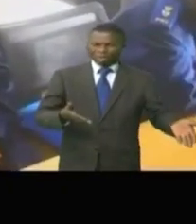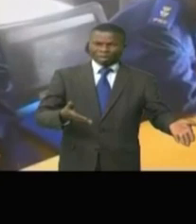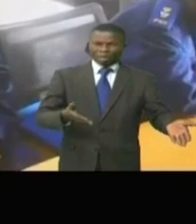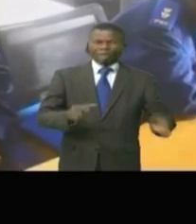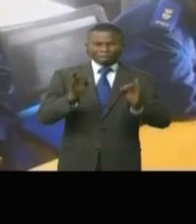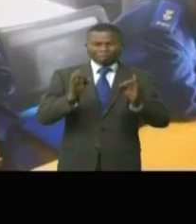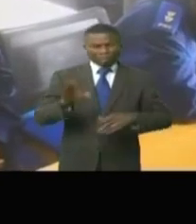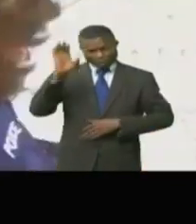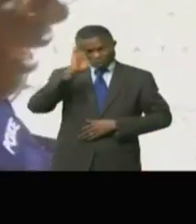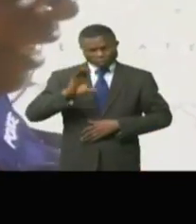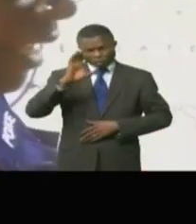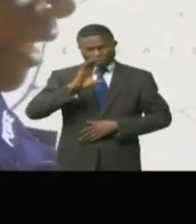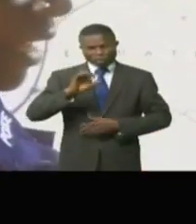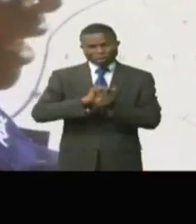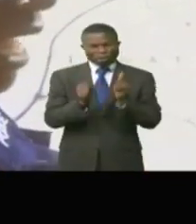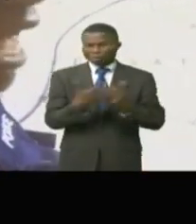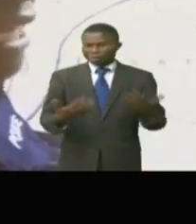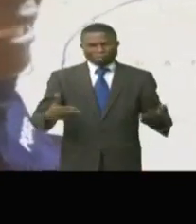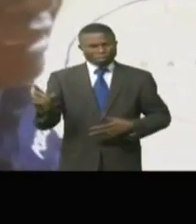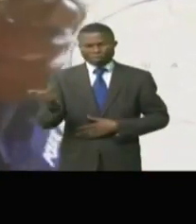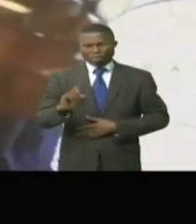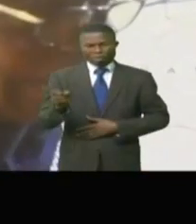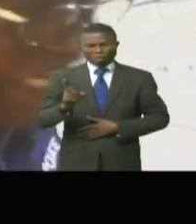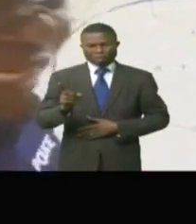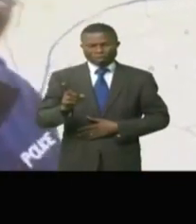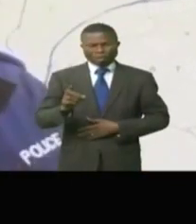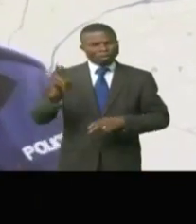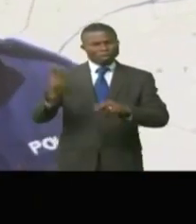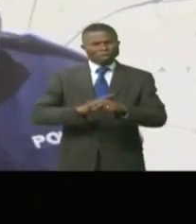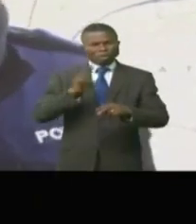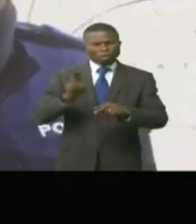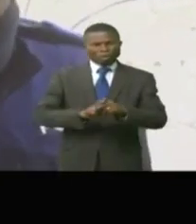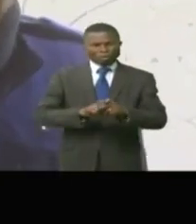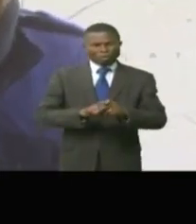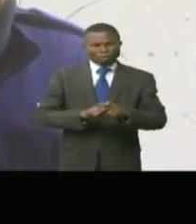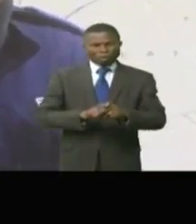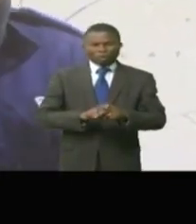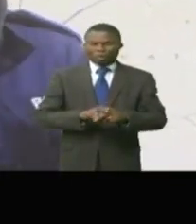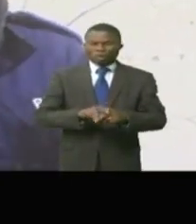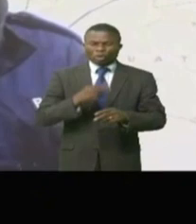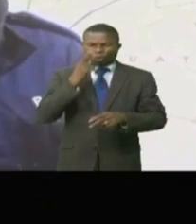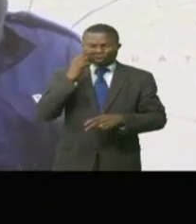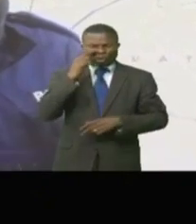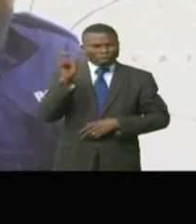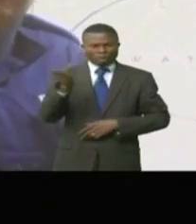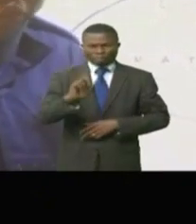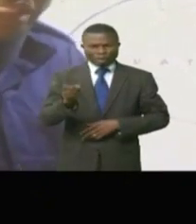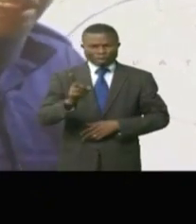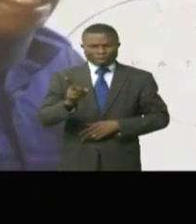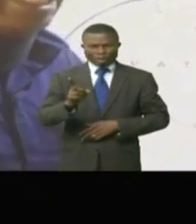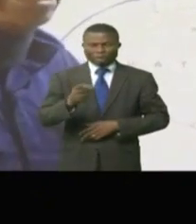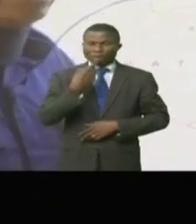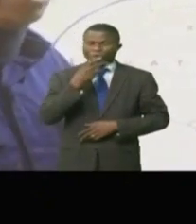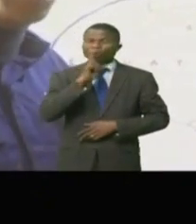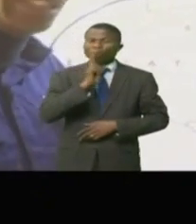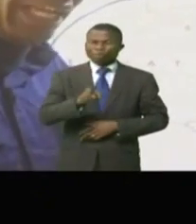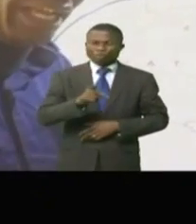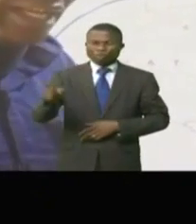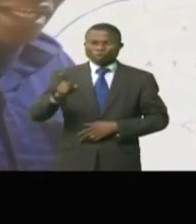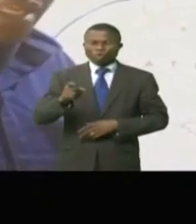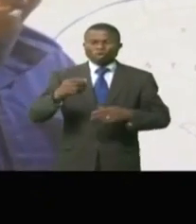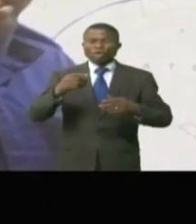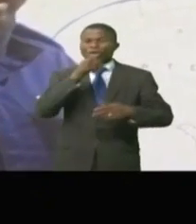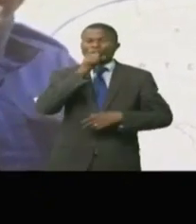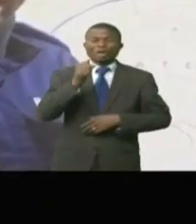ne cherchez pas à utiliser les corbeaux et les renards. Je vous dis, c'est un ancien